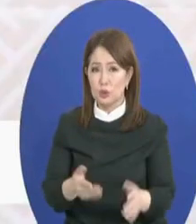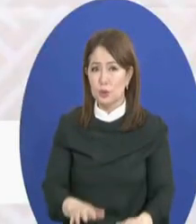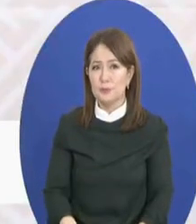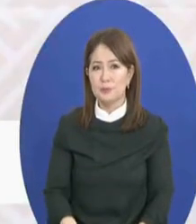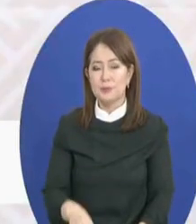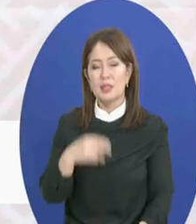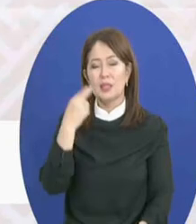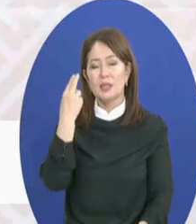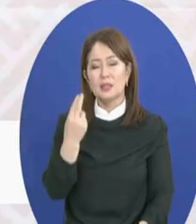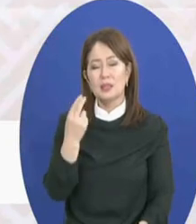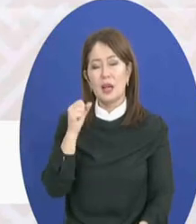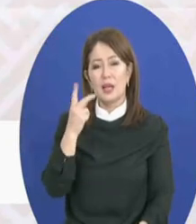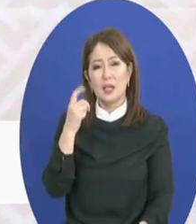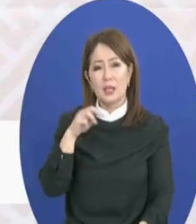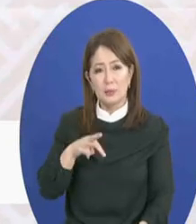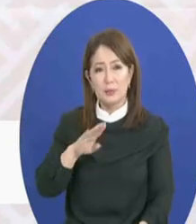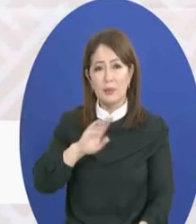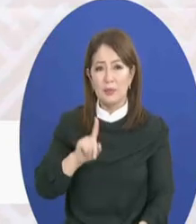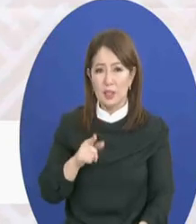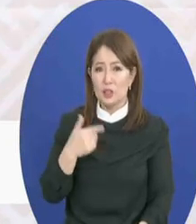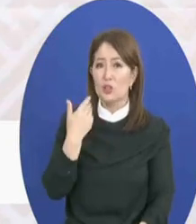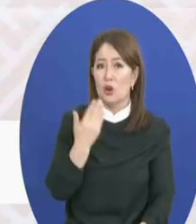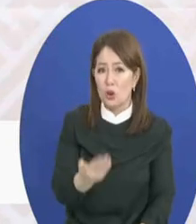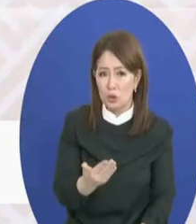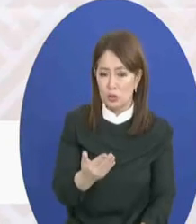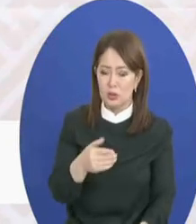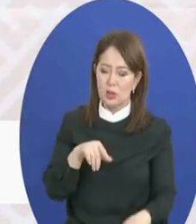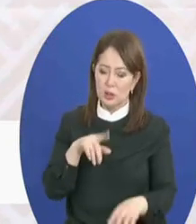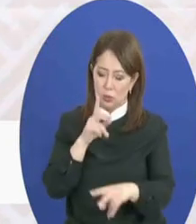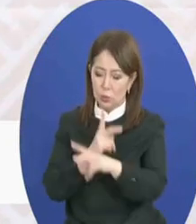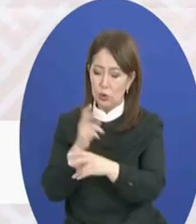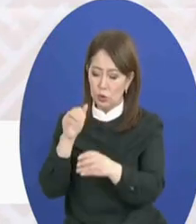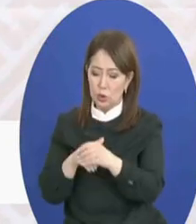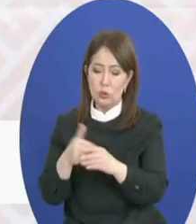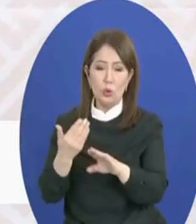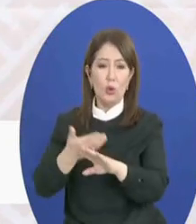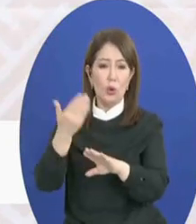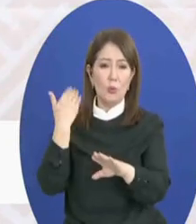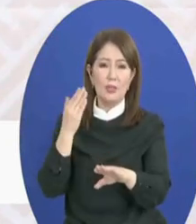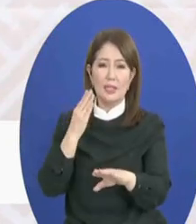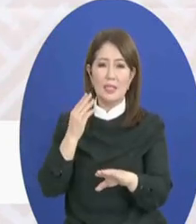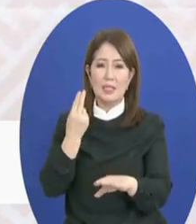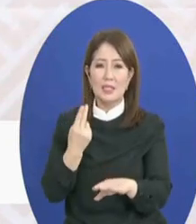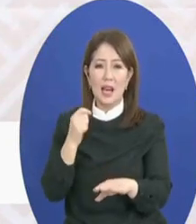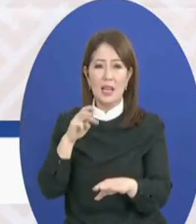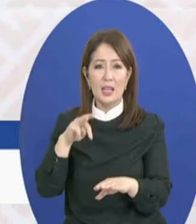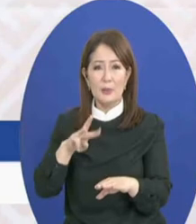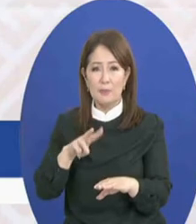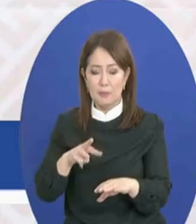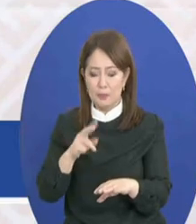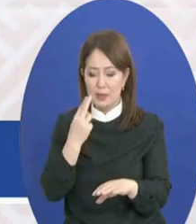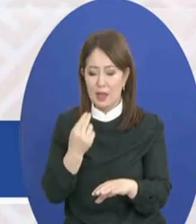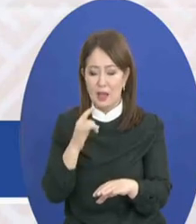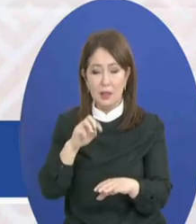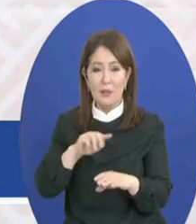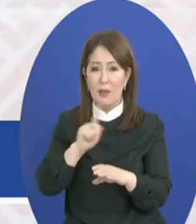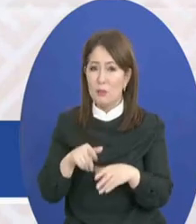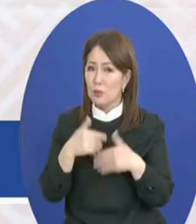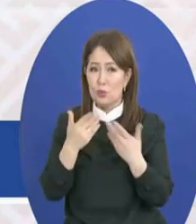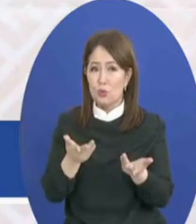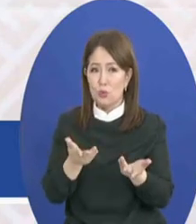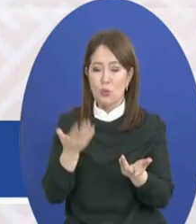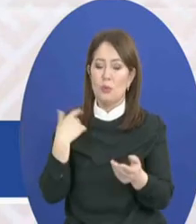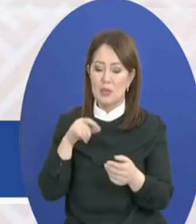виз олгодог энэ зохицуулалтын хуулинд бий болгож өгсөн. Өмнө нь цахимаар виз олгохгүй байсан. Энэ бол дэлхийн нийтийн